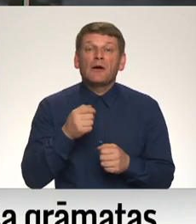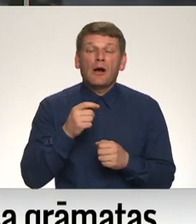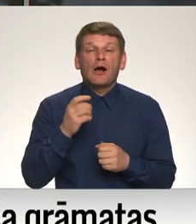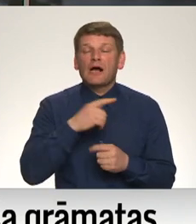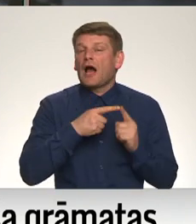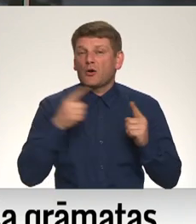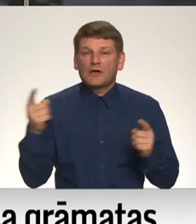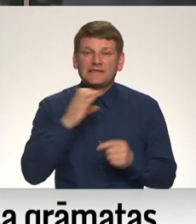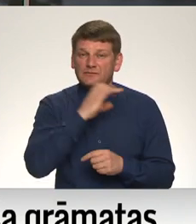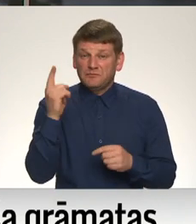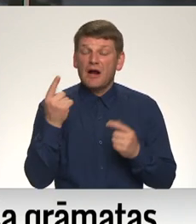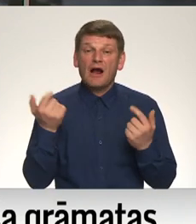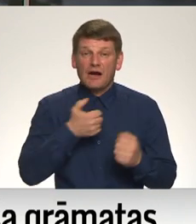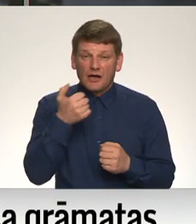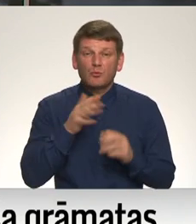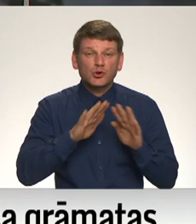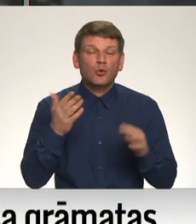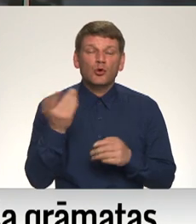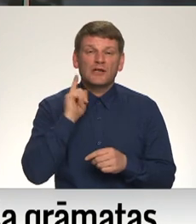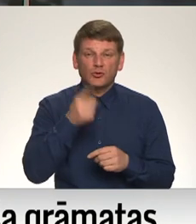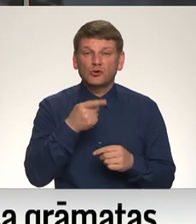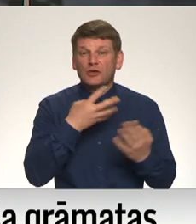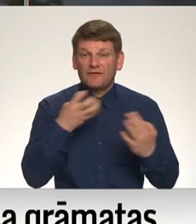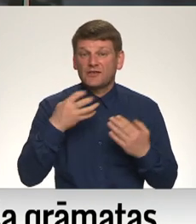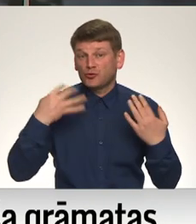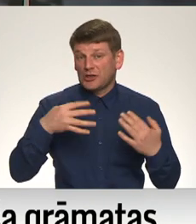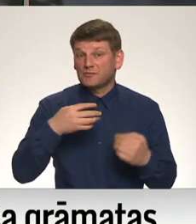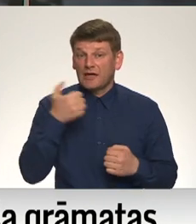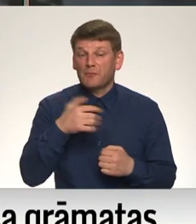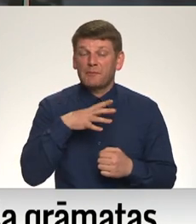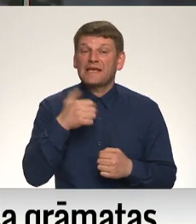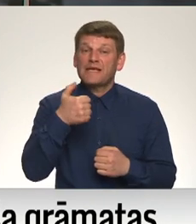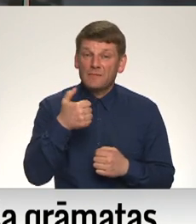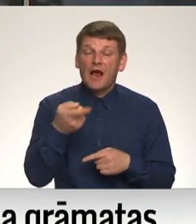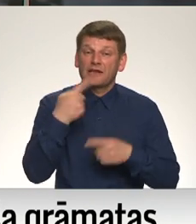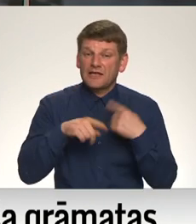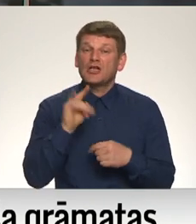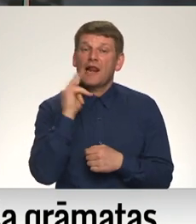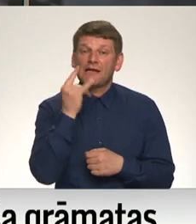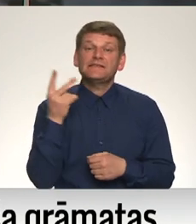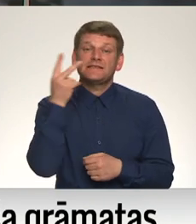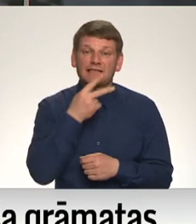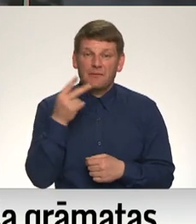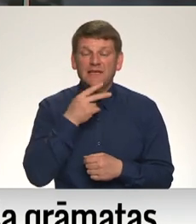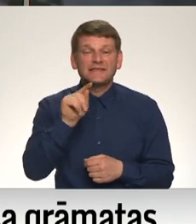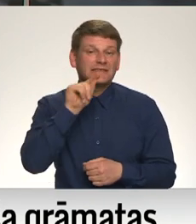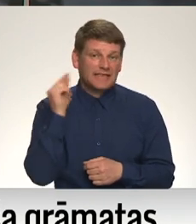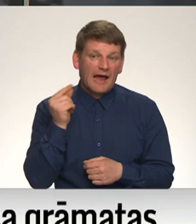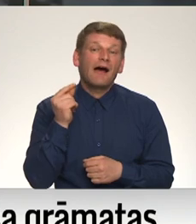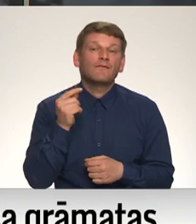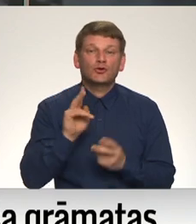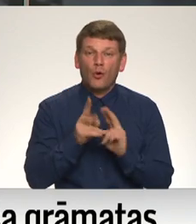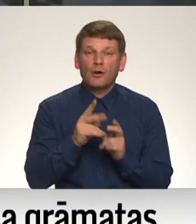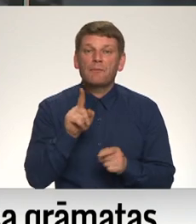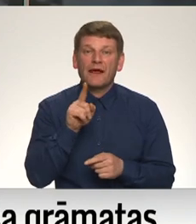gadus. Muzejā, kur līdz 1940. Gadam bijusi ģimnāzija, atgriežušās arī lelles saimnieces tēva,